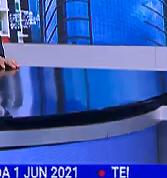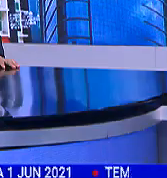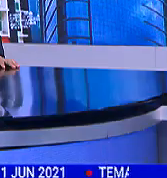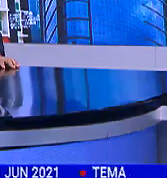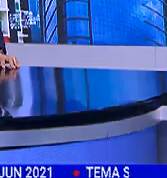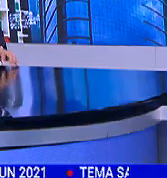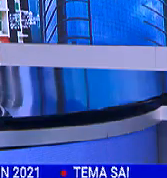Hai berita pjanic